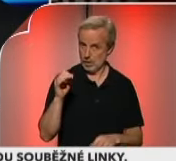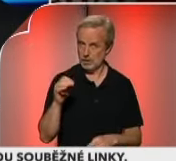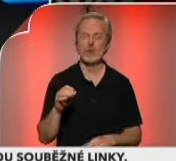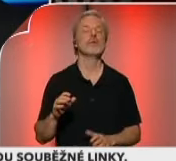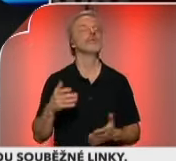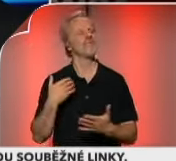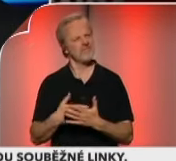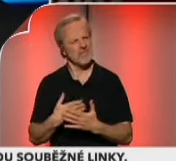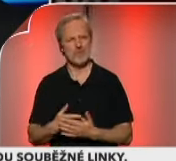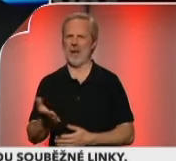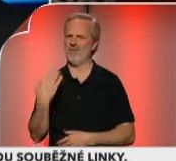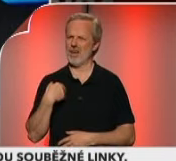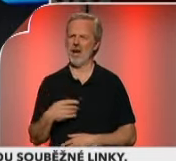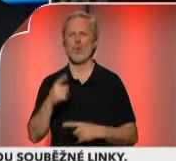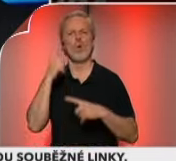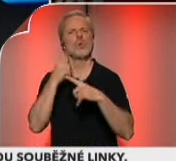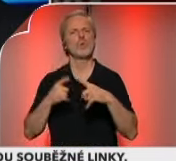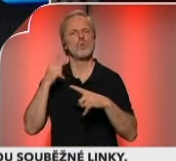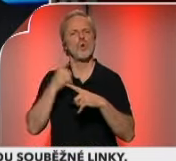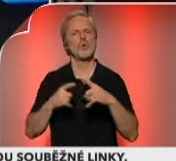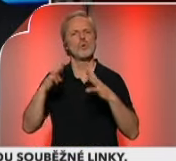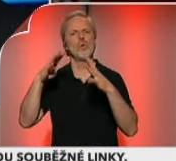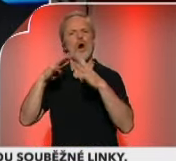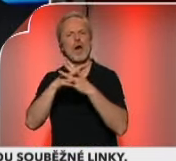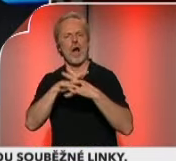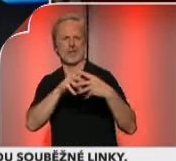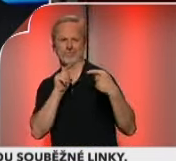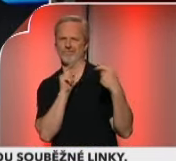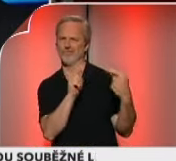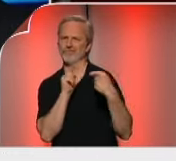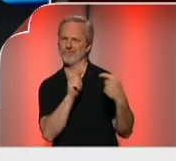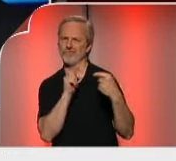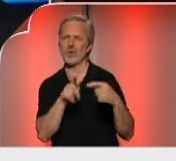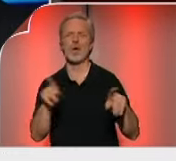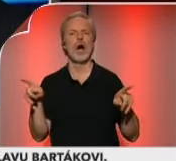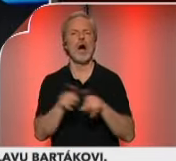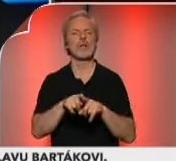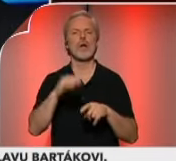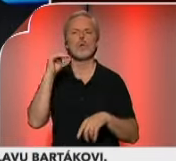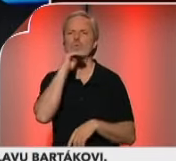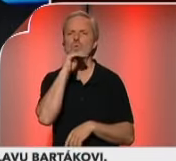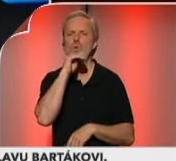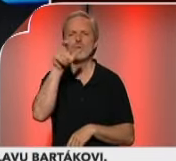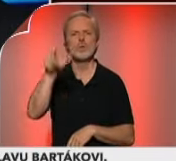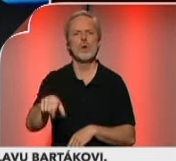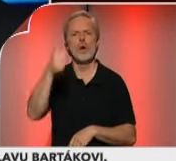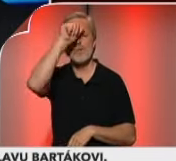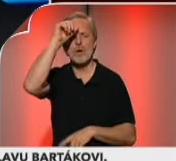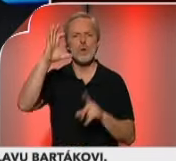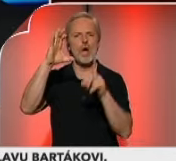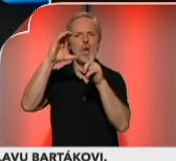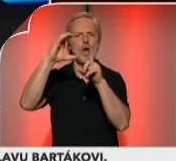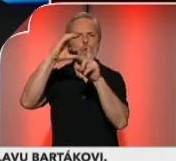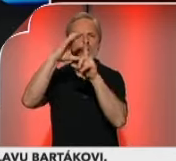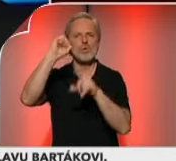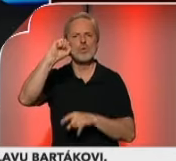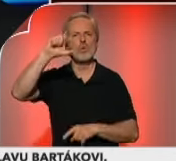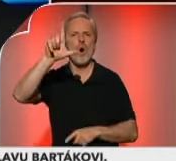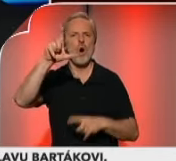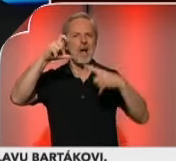Davidem rtem a Richardem dolejšem předsedou středočeské organizace velmi dlouho spor o to jak má